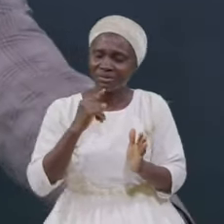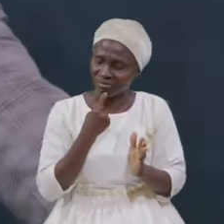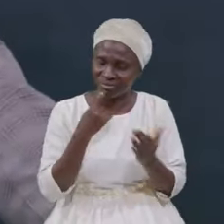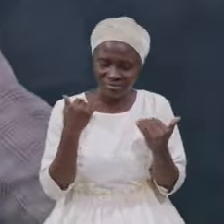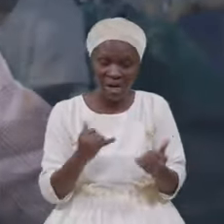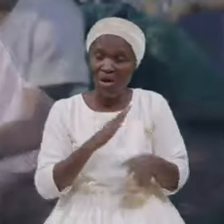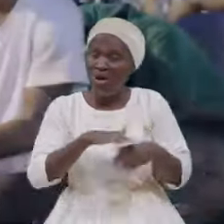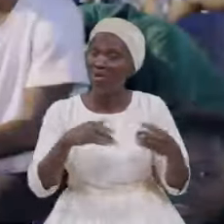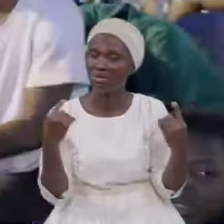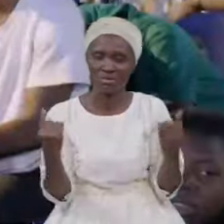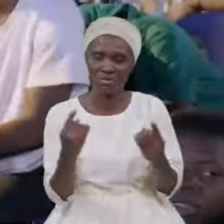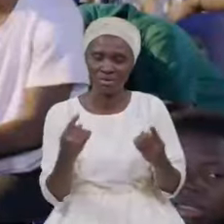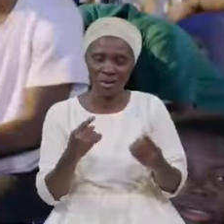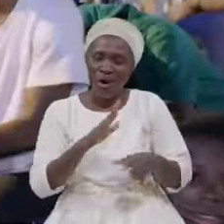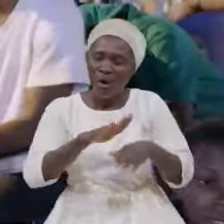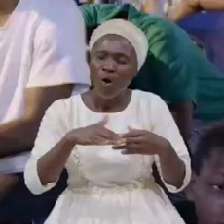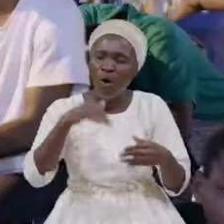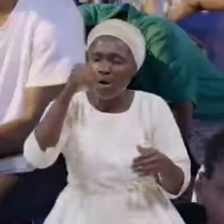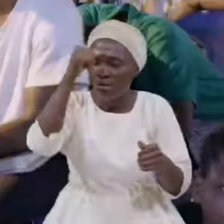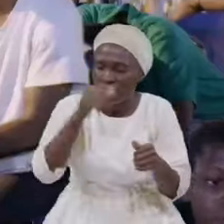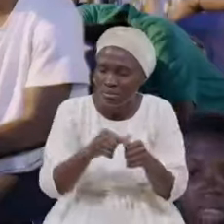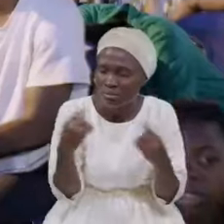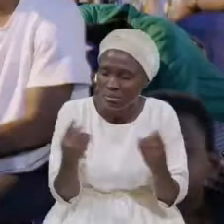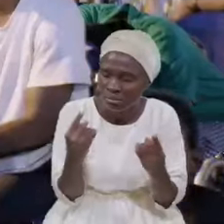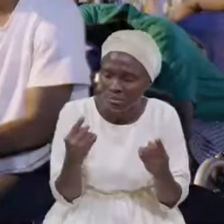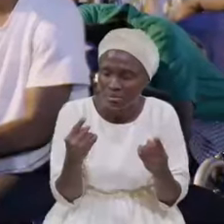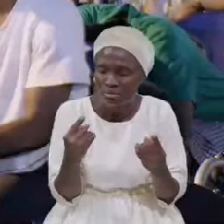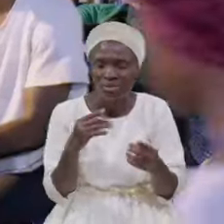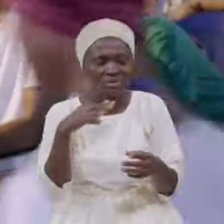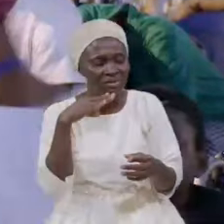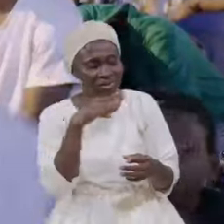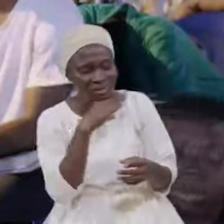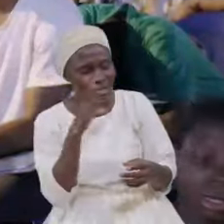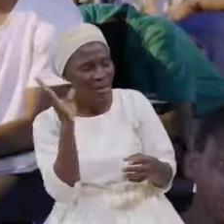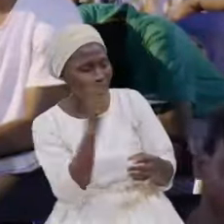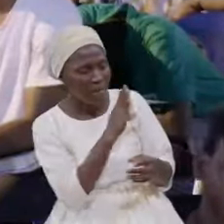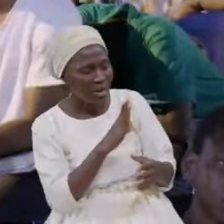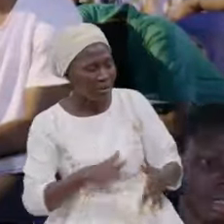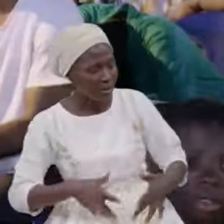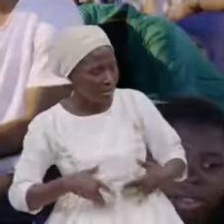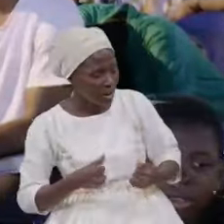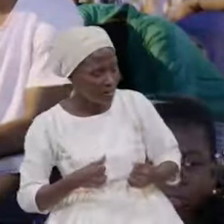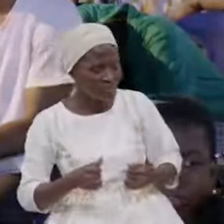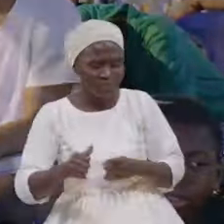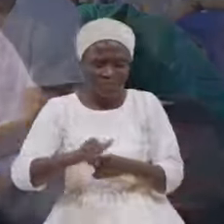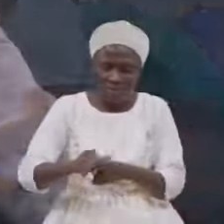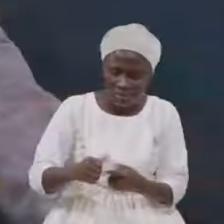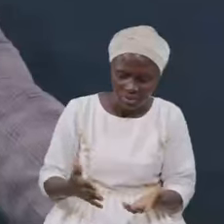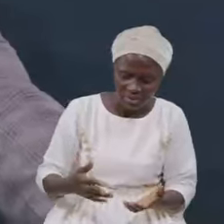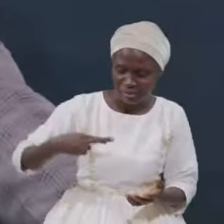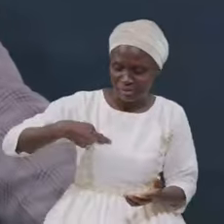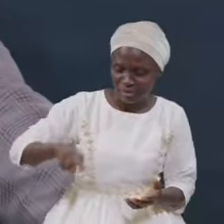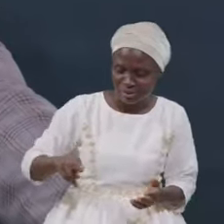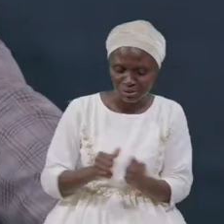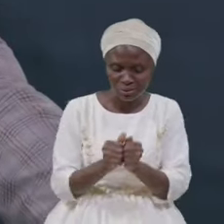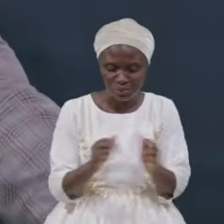je me rappelle, je me souviens de la vie que j'ai menée, religieuse, mais injuste. Je